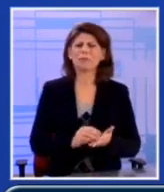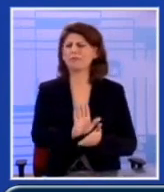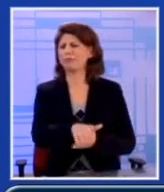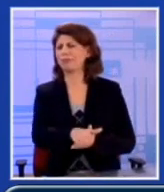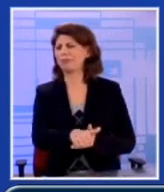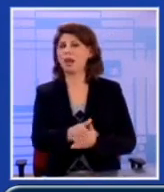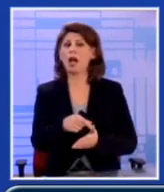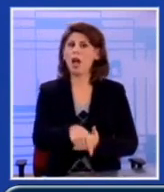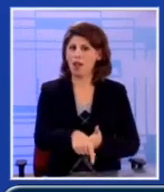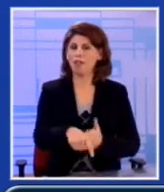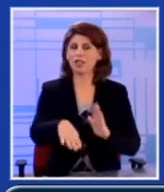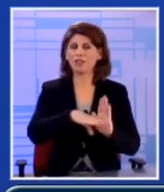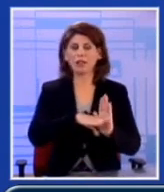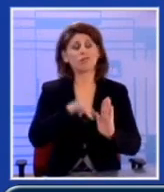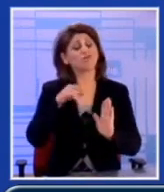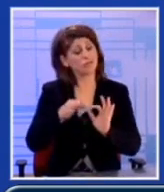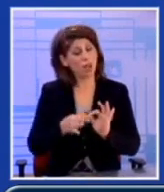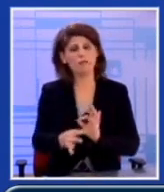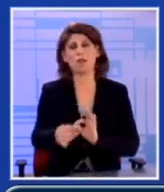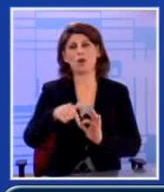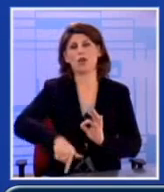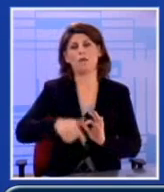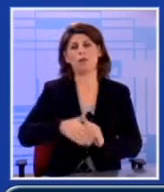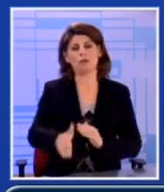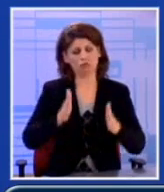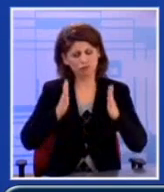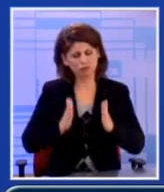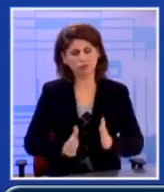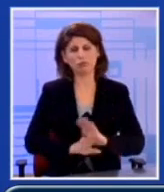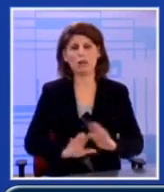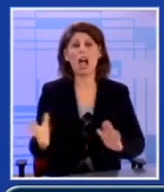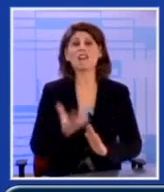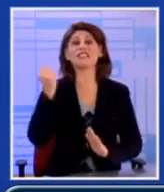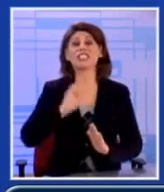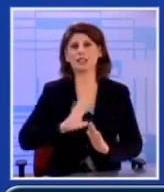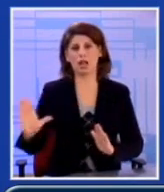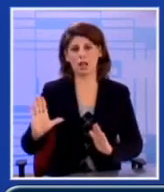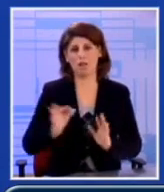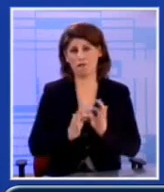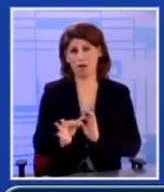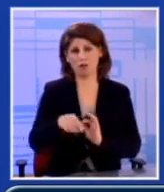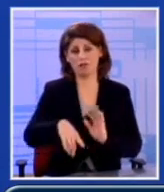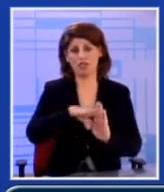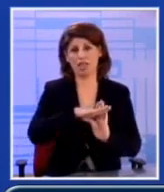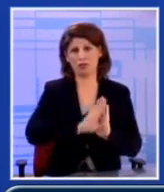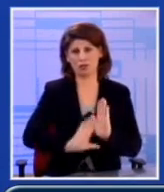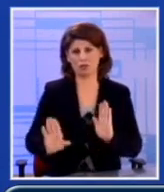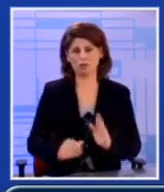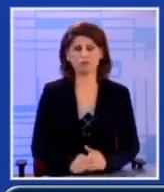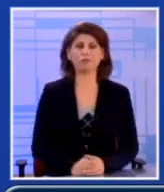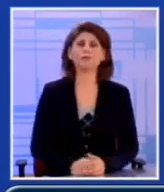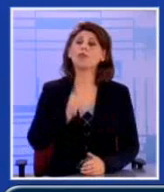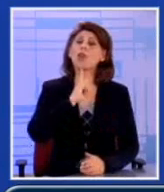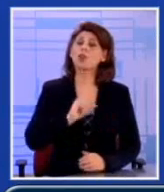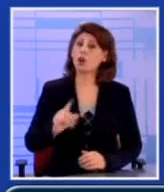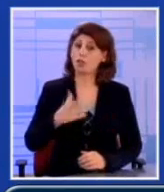μία διάταξη όμως που θα εφαρμοστεί πια απαρέγκλητα. Στο ίδιο μήκος κύματος θα ήθελα να